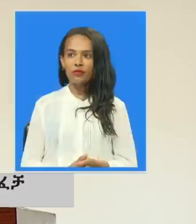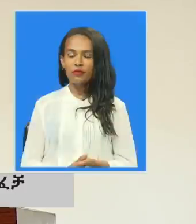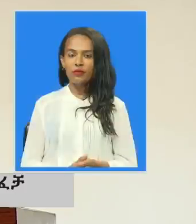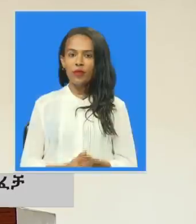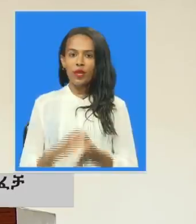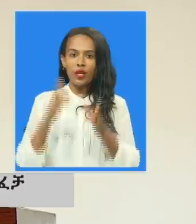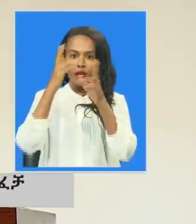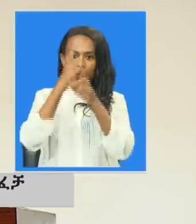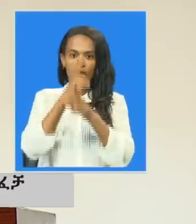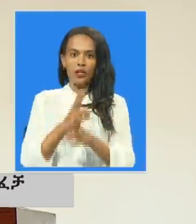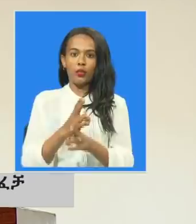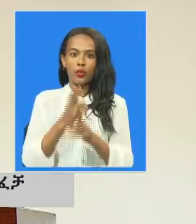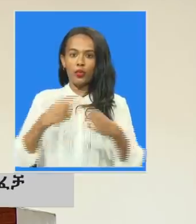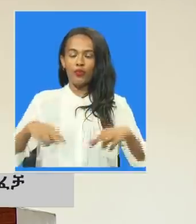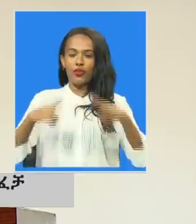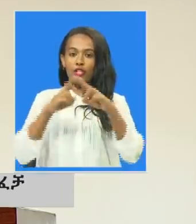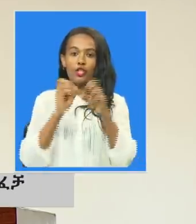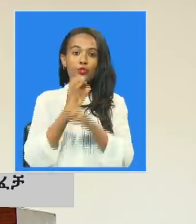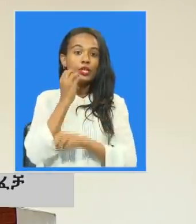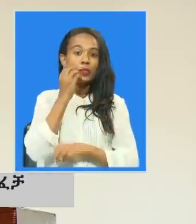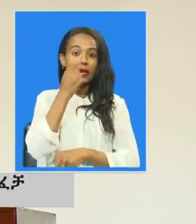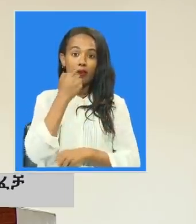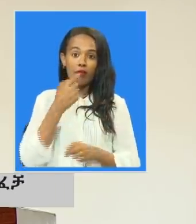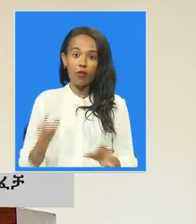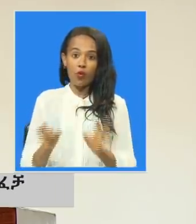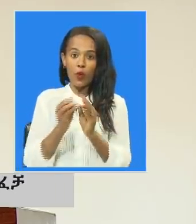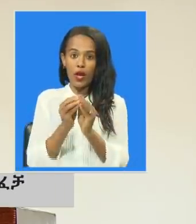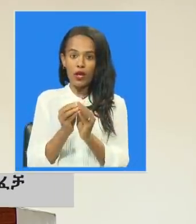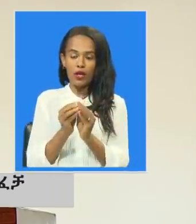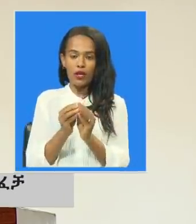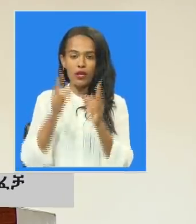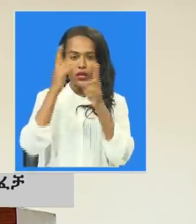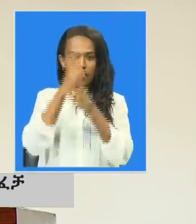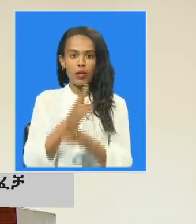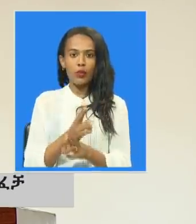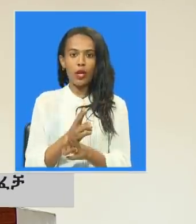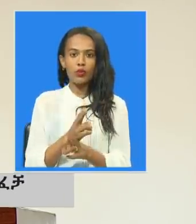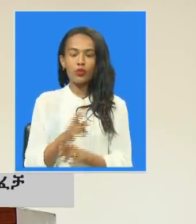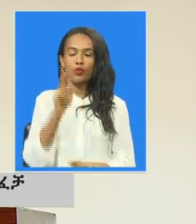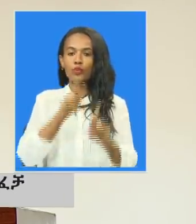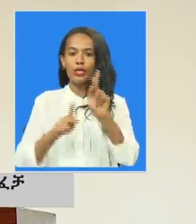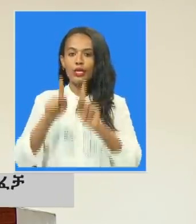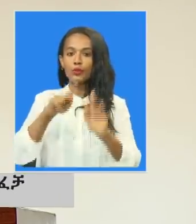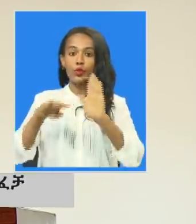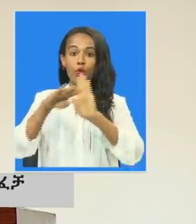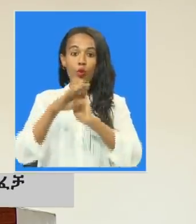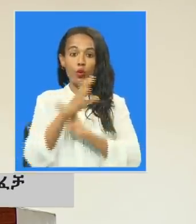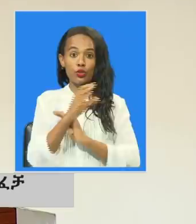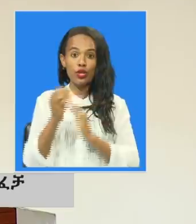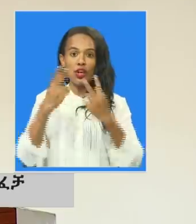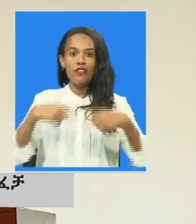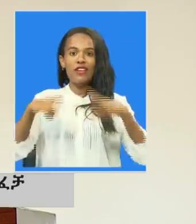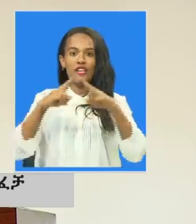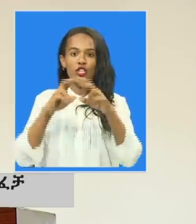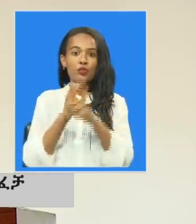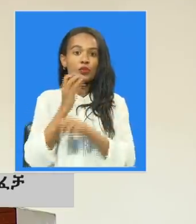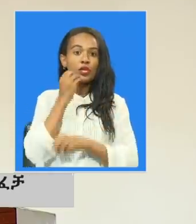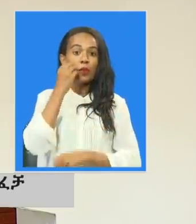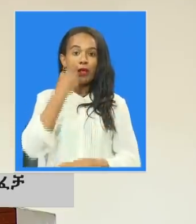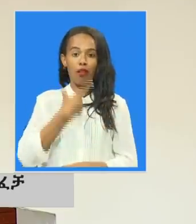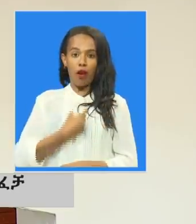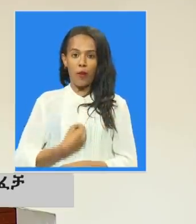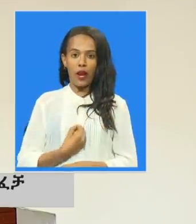የተከበሩ የፌዴሬሽን ምክር ቤት አፈ ጉባኤ፣ የተከበራችሁ የህዝብ ተወካዮችና የፌዴሬሽን ምክር ቤት